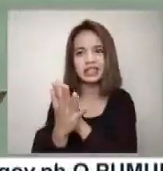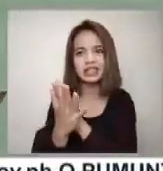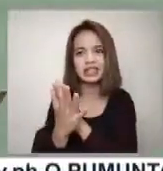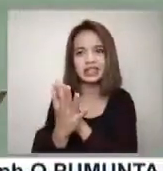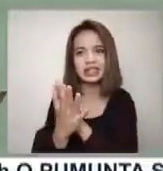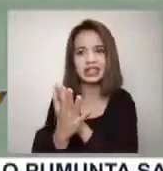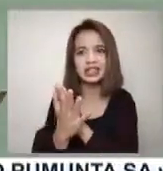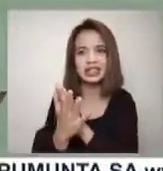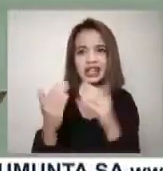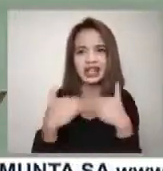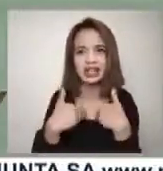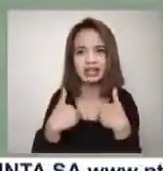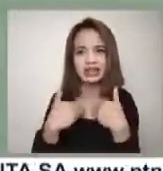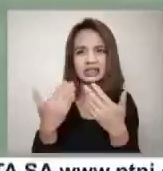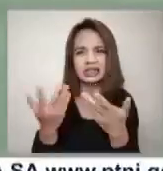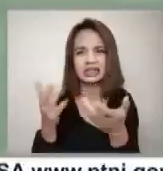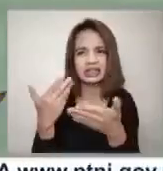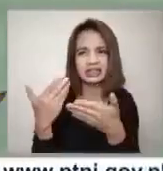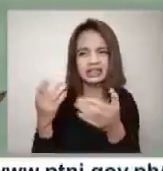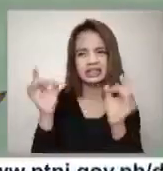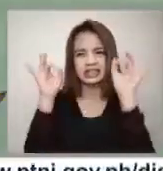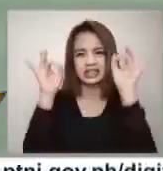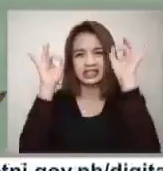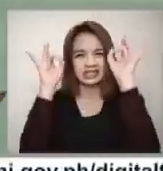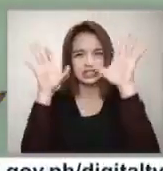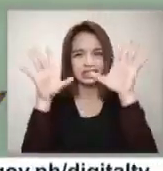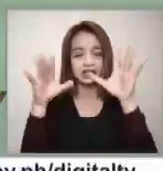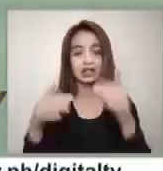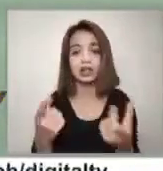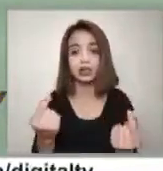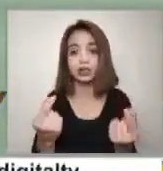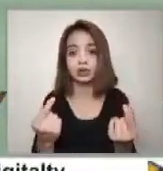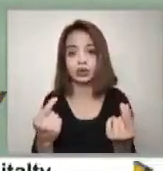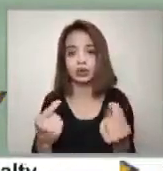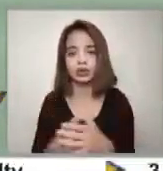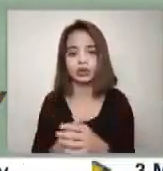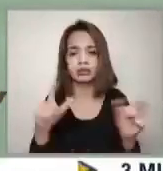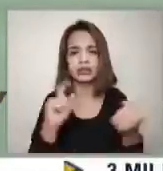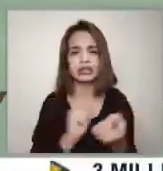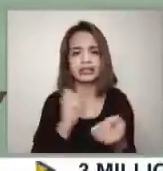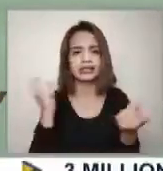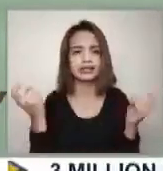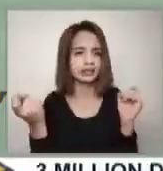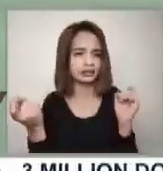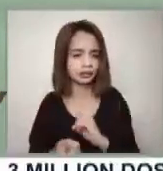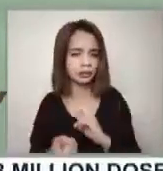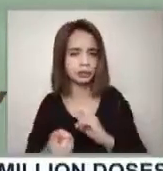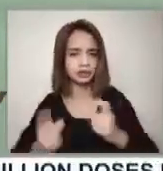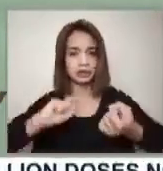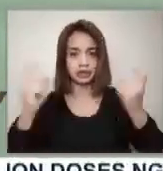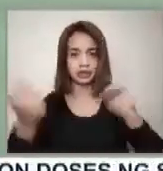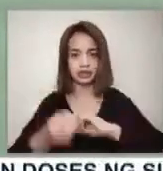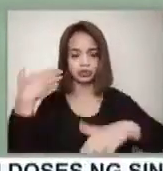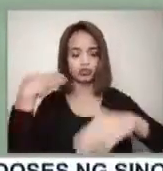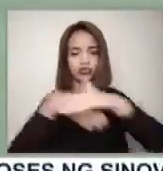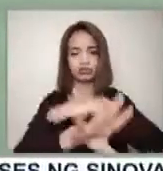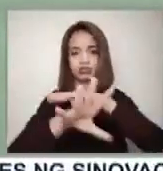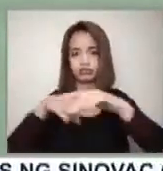may pagkadelikado. So minabuti na lang nila na magpalit ng entrance exit.